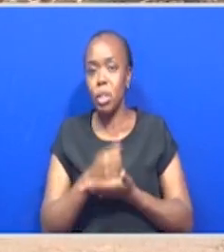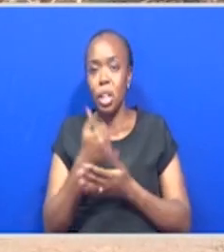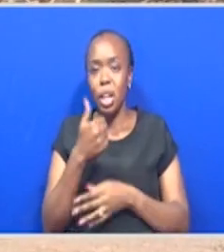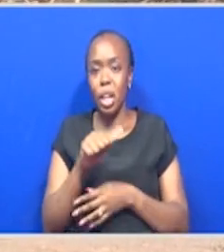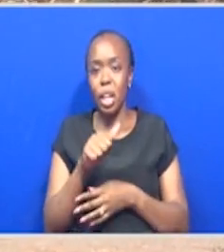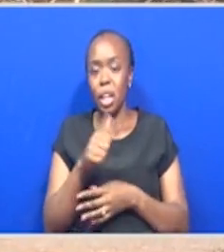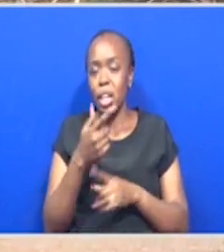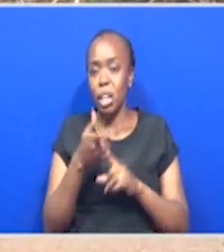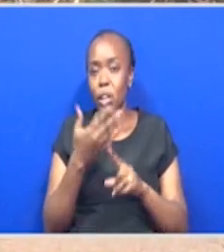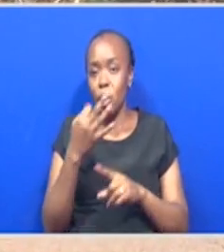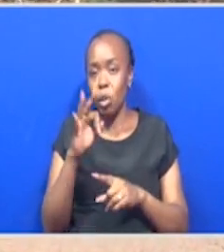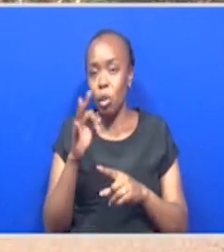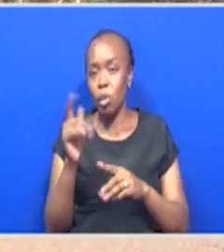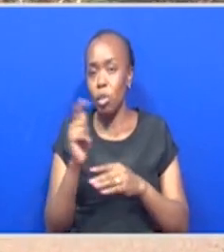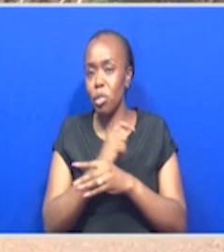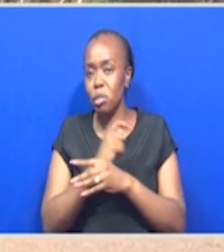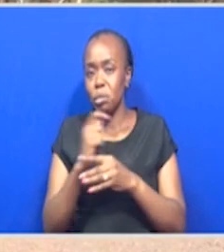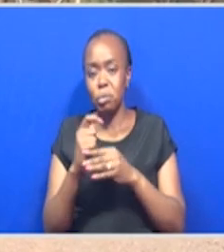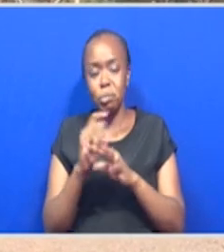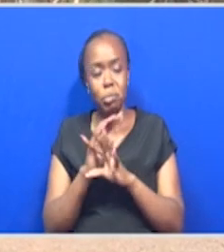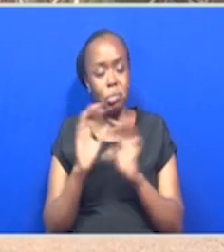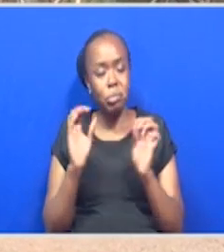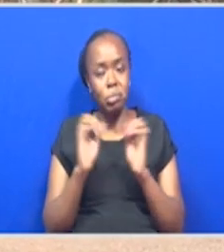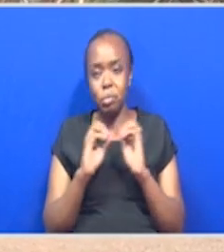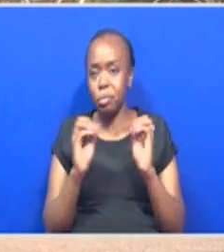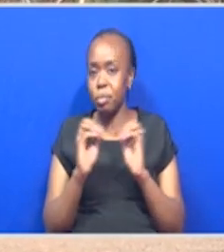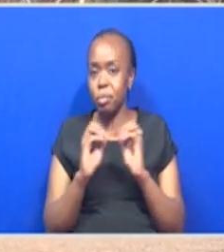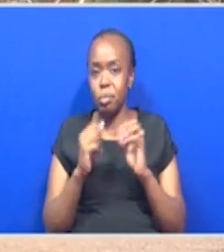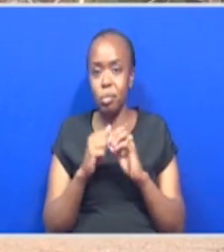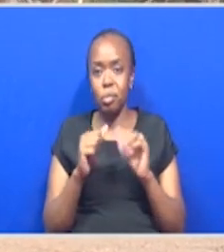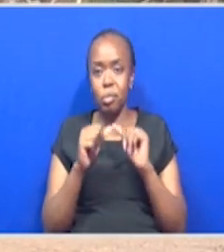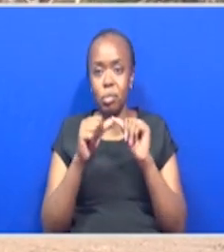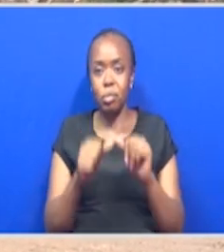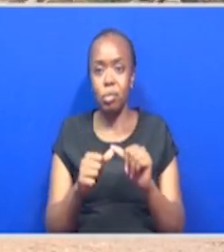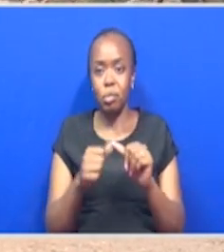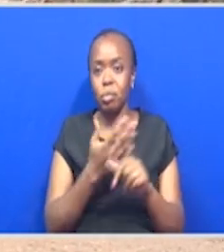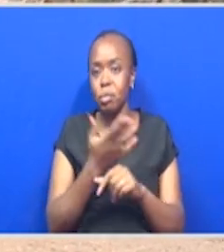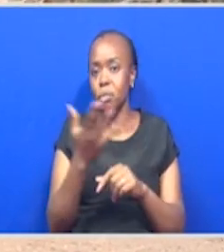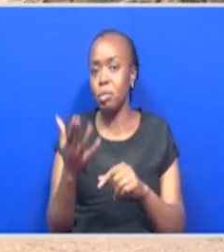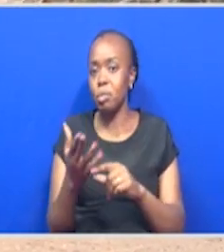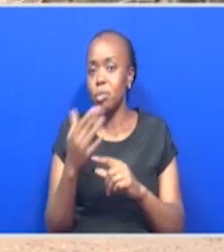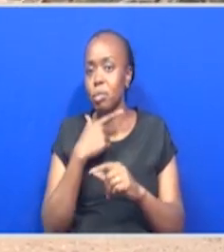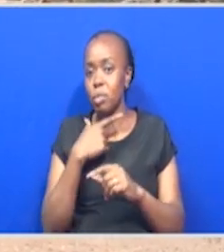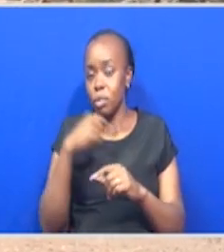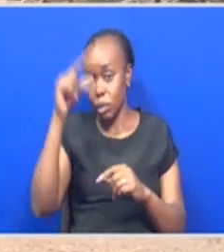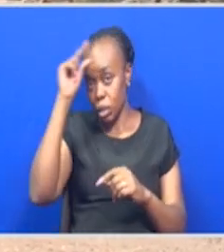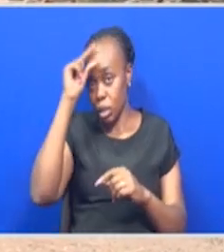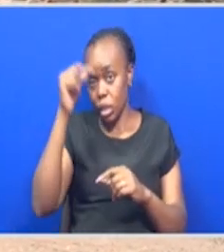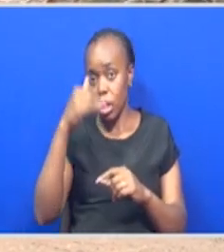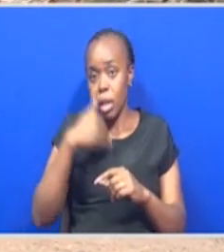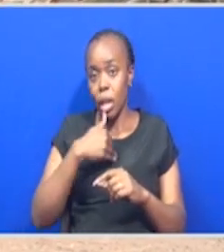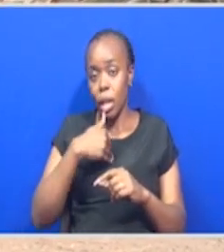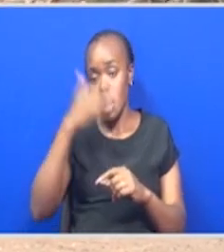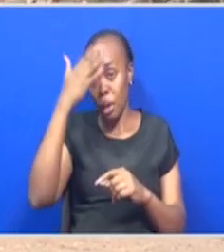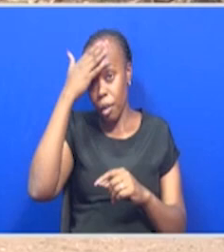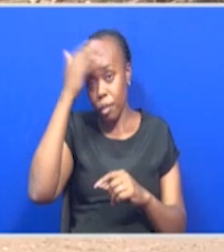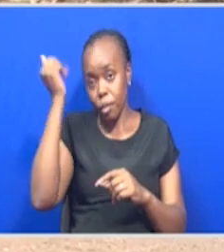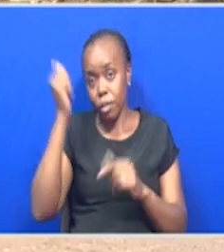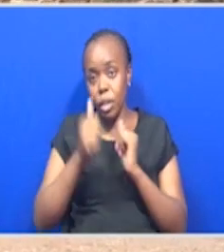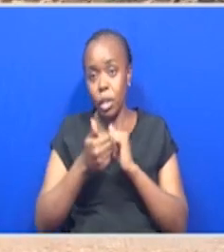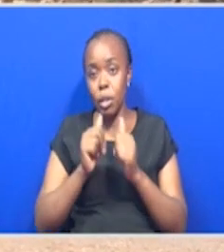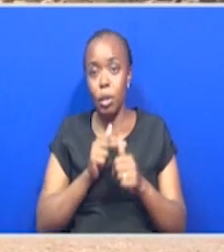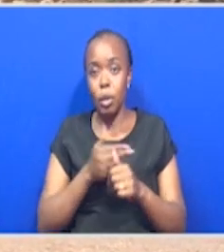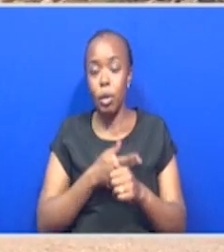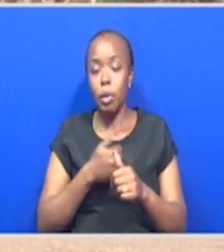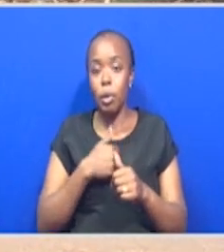kimawazo ama counseling yoyote. Tumekaa tu hivi. Na ni kama serikali imesahau na sisi kutafutia wanyama